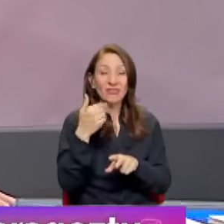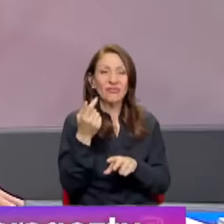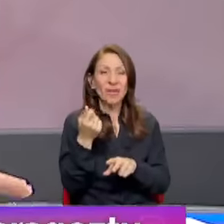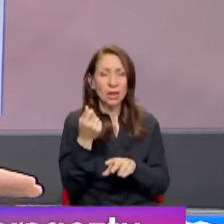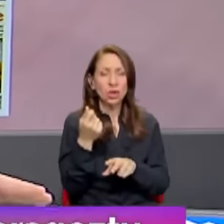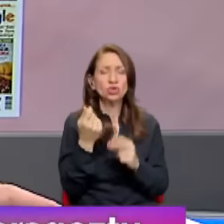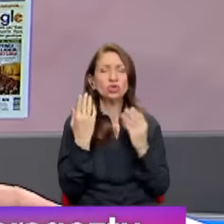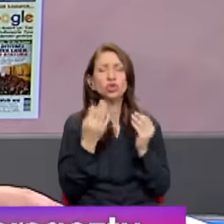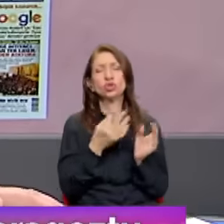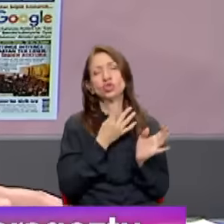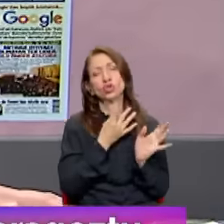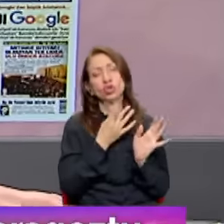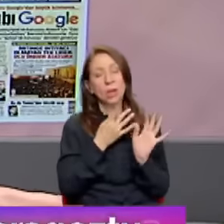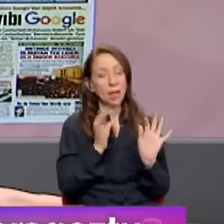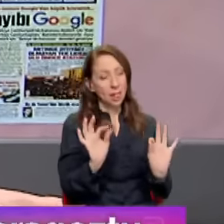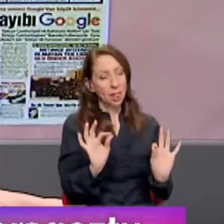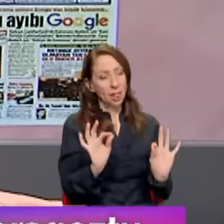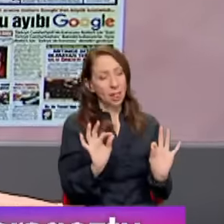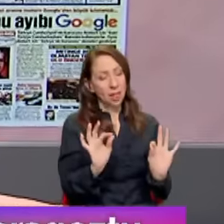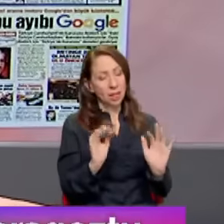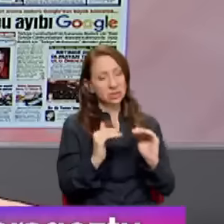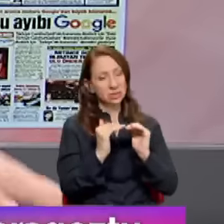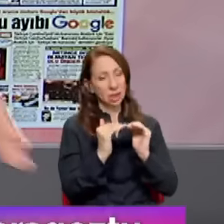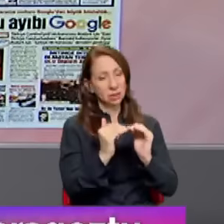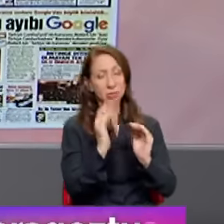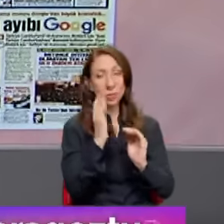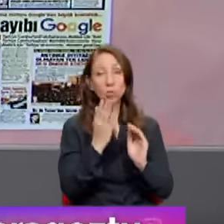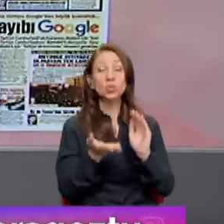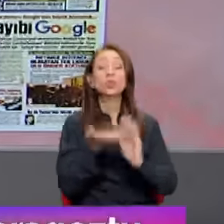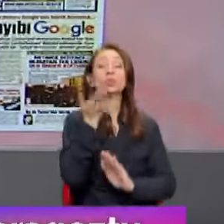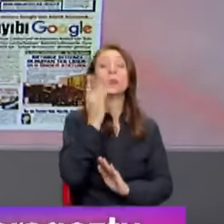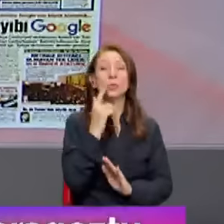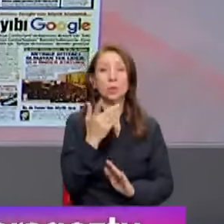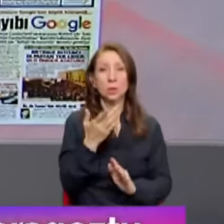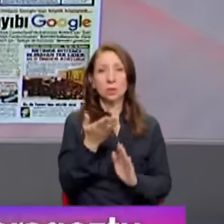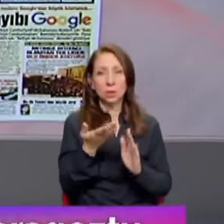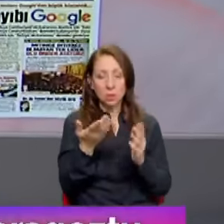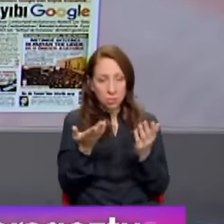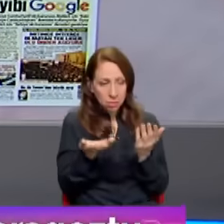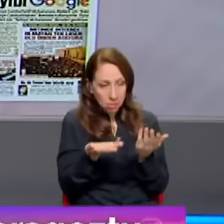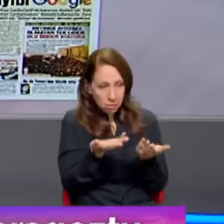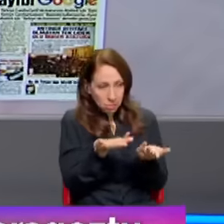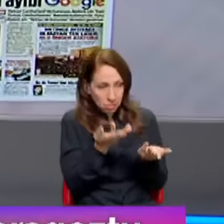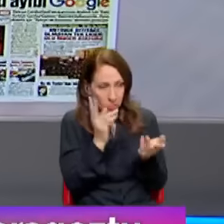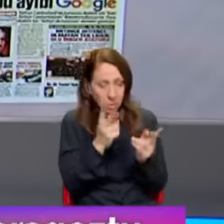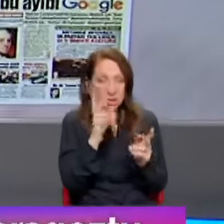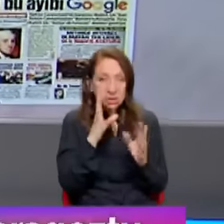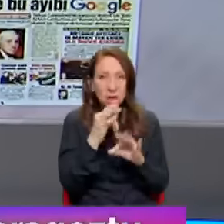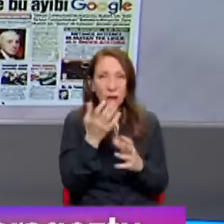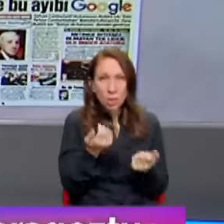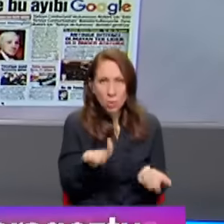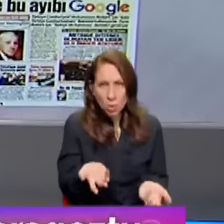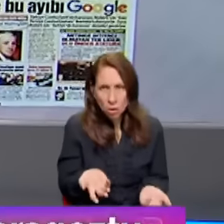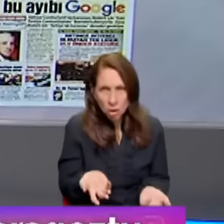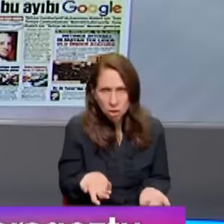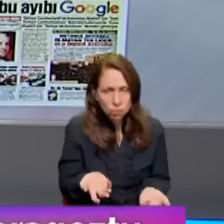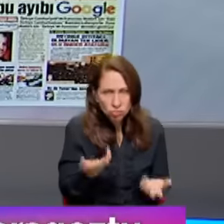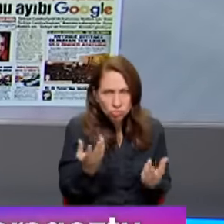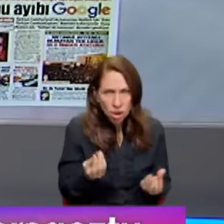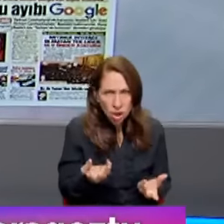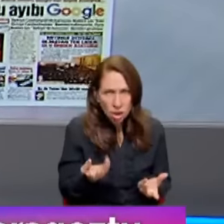fiyatı çok şükür belli bir rutine geldi yani yükselmiyor diyor e geldiği yer geldiği yerde bile insanlar alamıyor ne